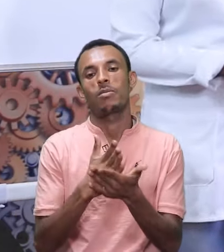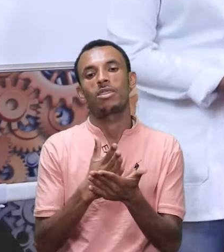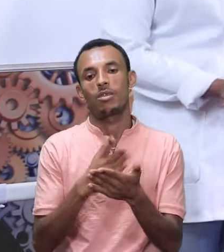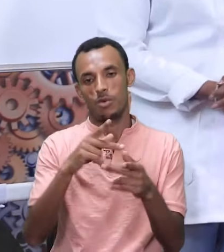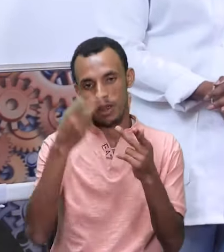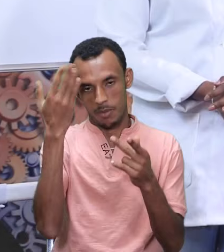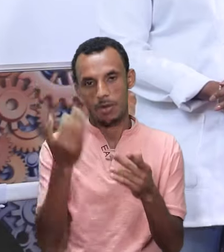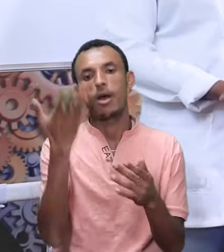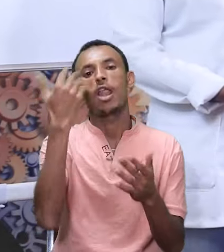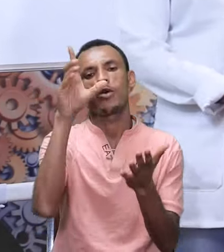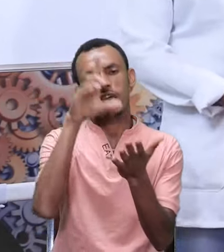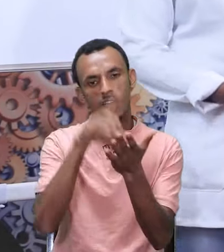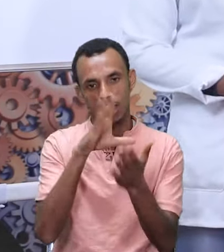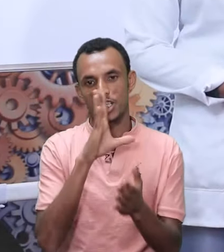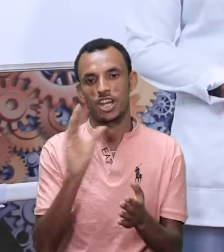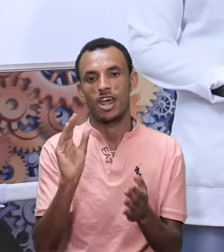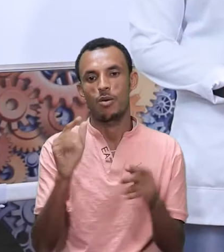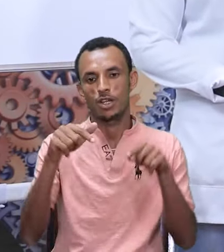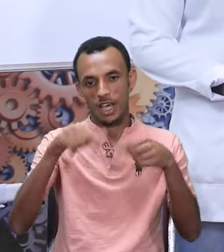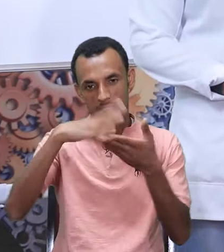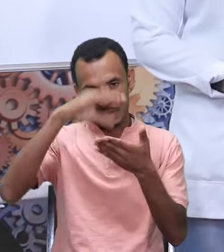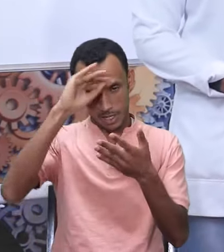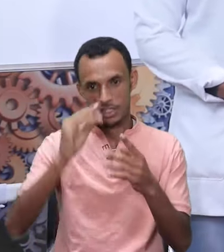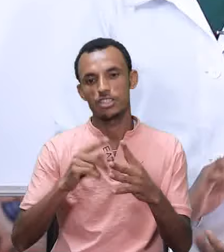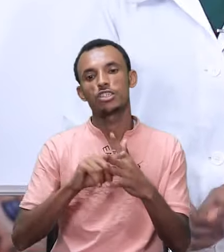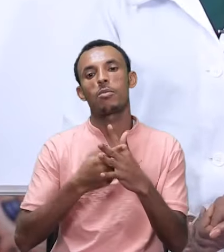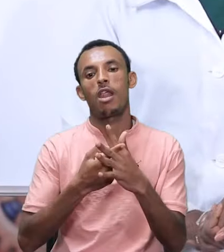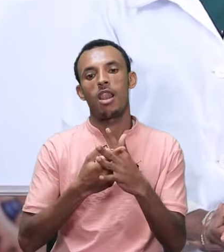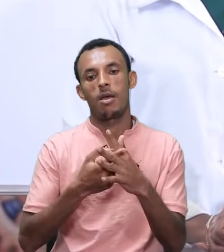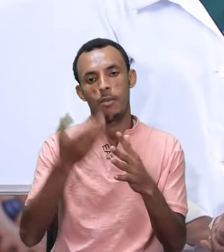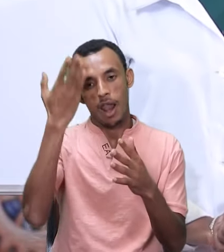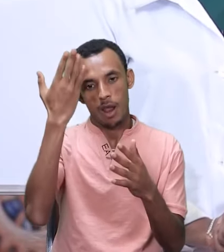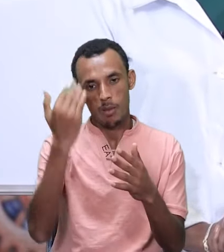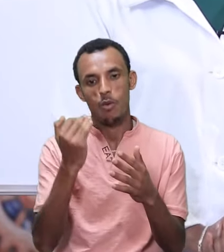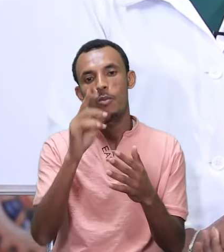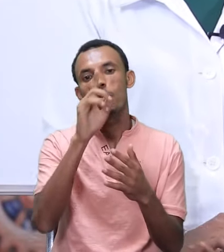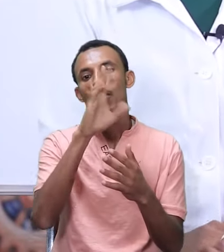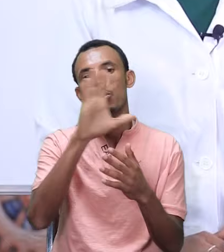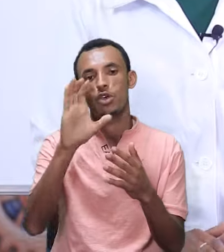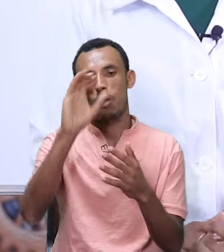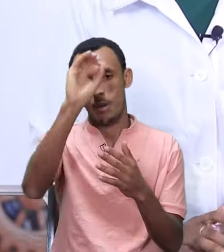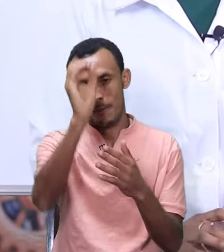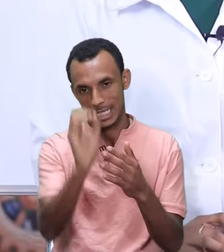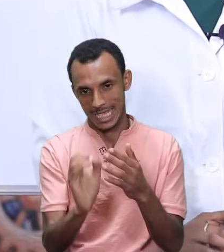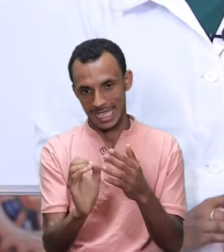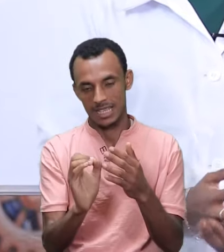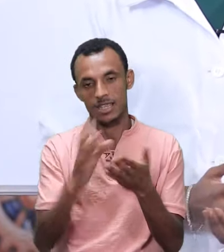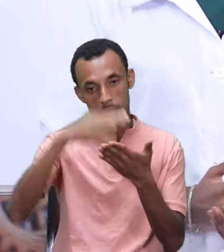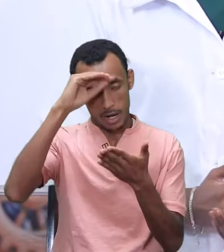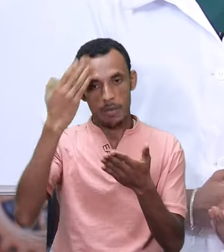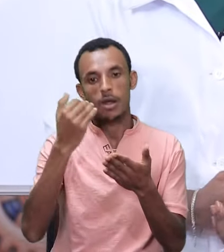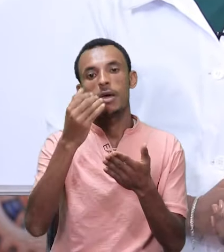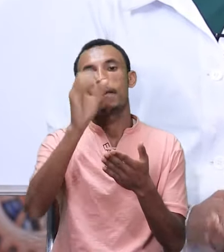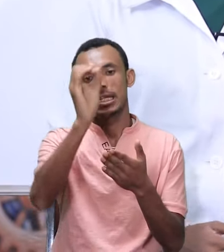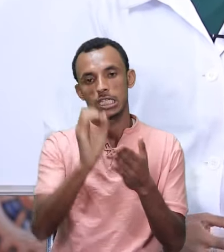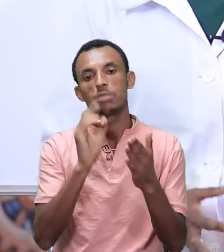ነበረ። ስለዚህ የባለፈውን እንከልስና ወደ ዕለቱ ትምህርት እንገባለን። በባለፈው መቶኛ ወይም ፐርሰንትን ተምረናል። መቶኛ